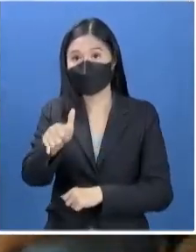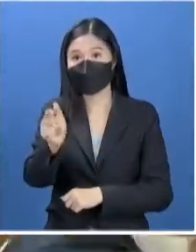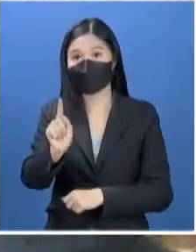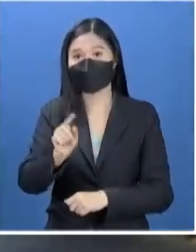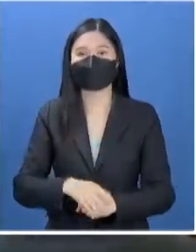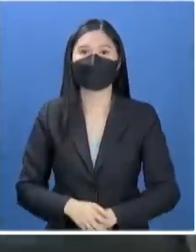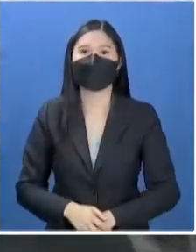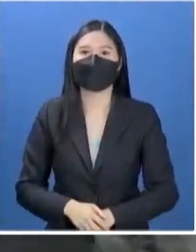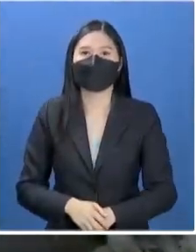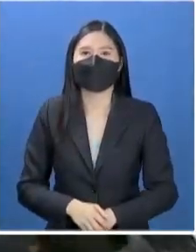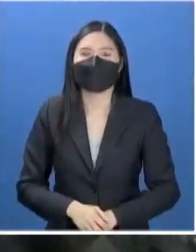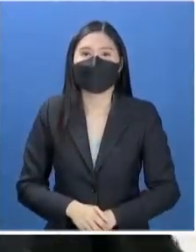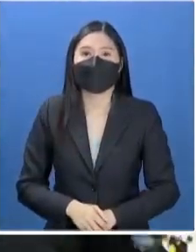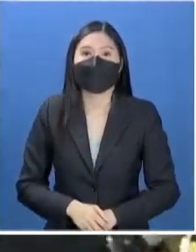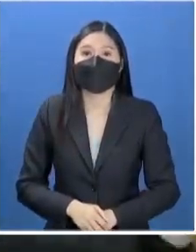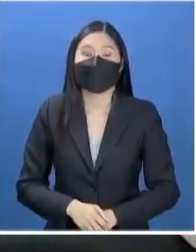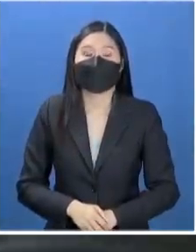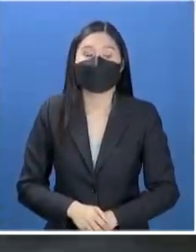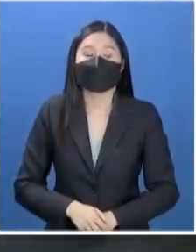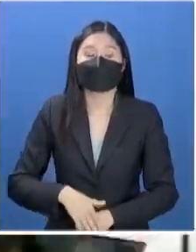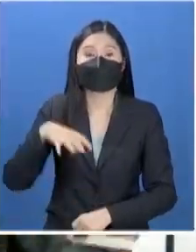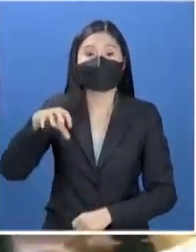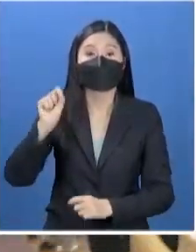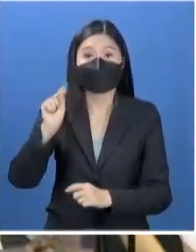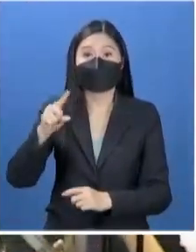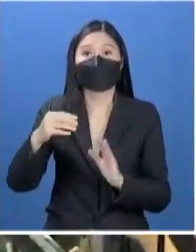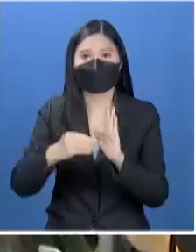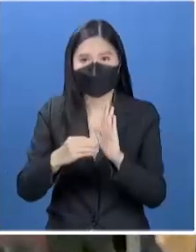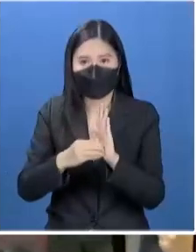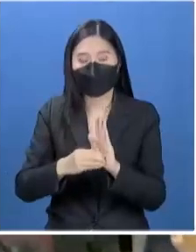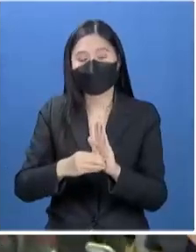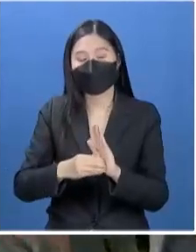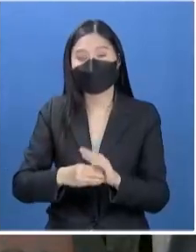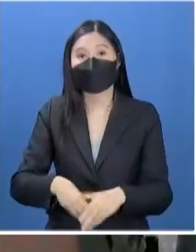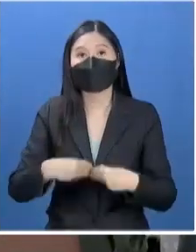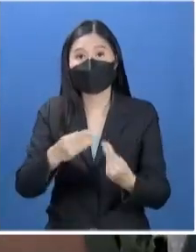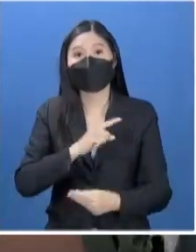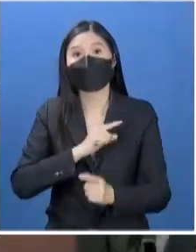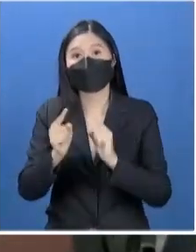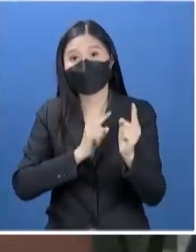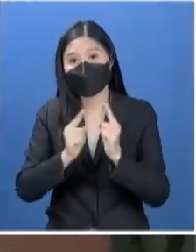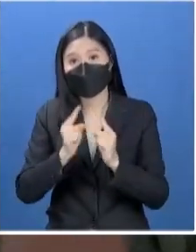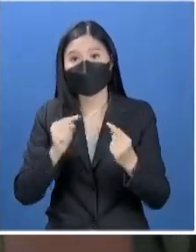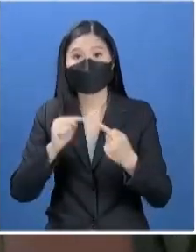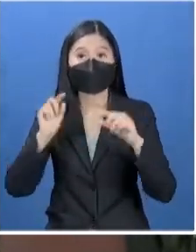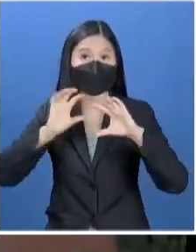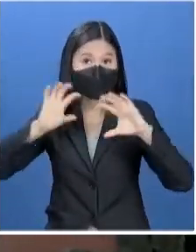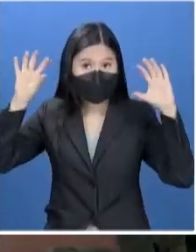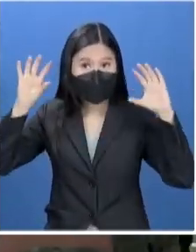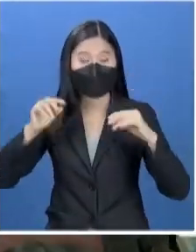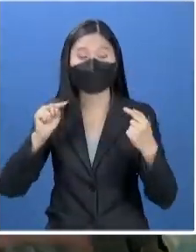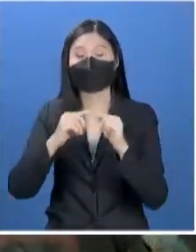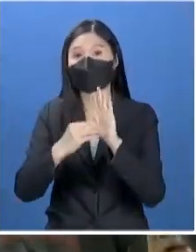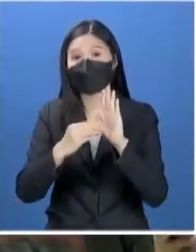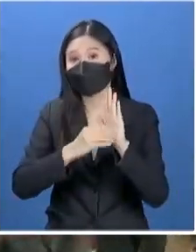ปที่สารวการกรุงเทพมหานครต่อในช่วงบ่ายเลยเพื่อที่ว่าจะมอบหมายงานจะพูดคุยกับข้าราชการของ